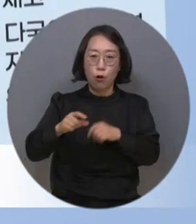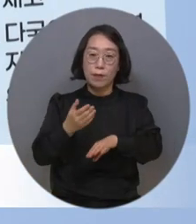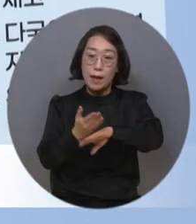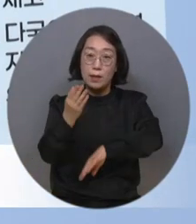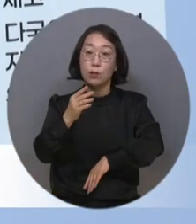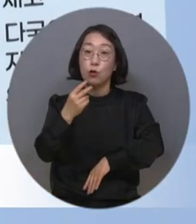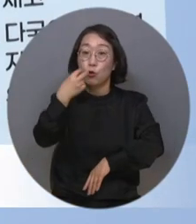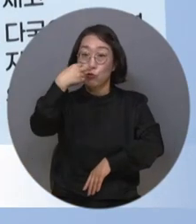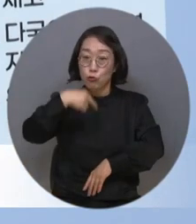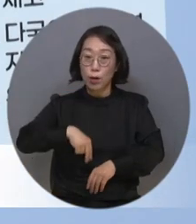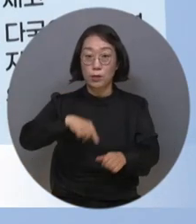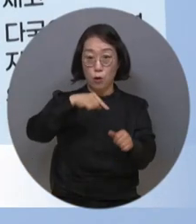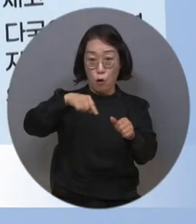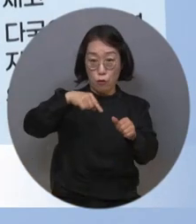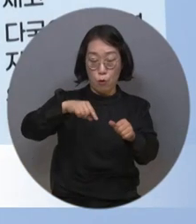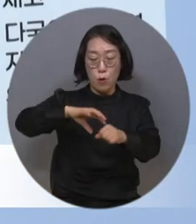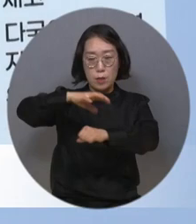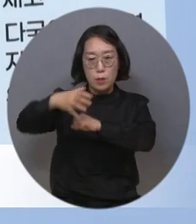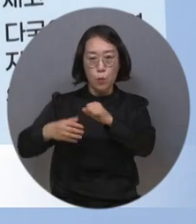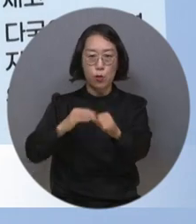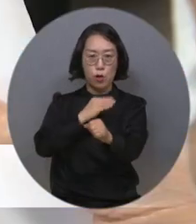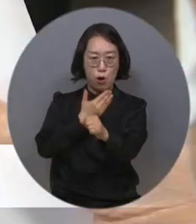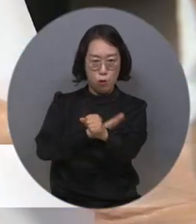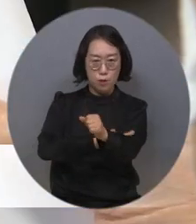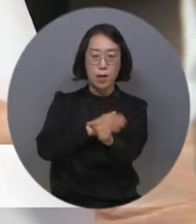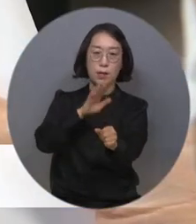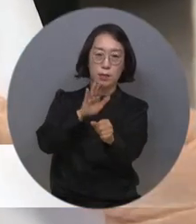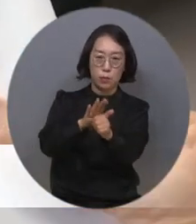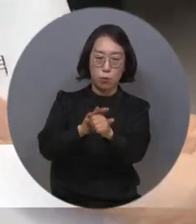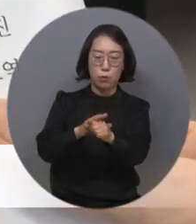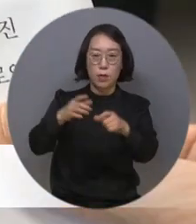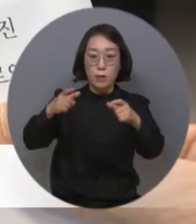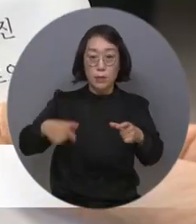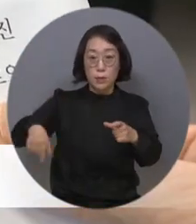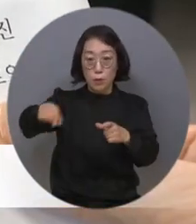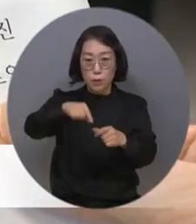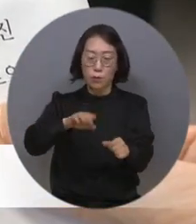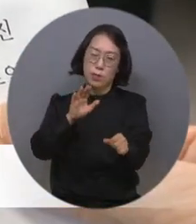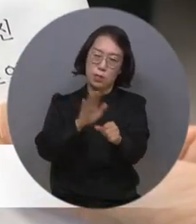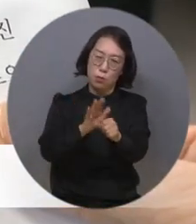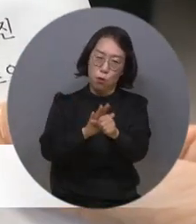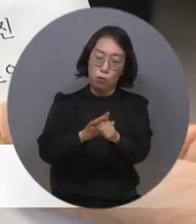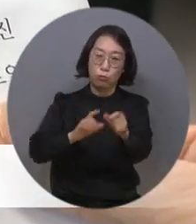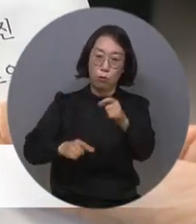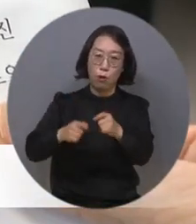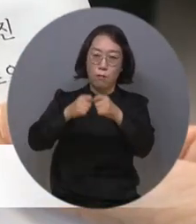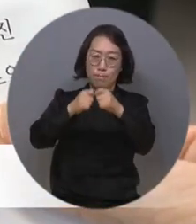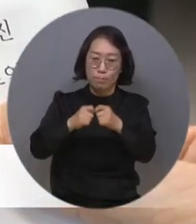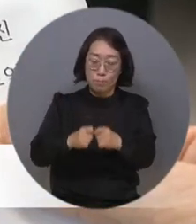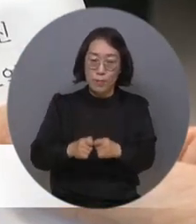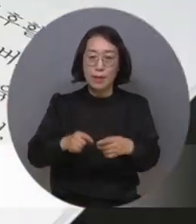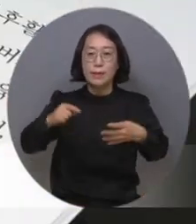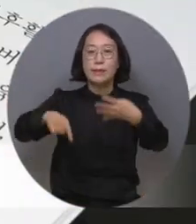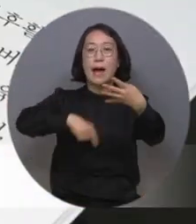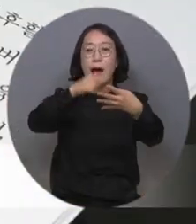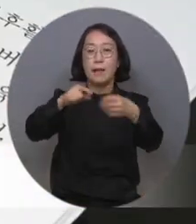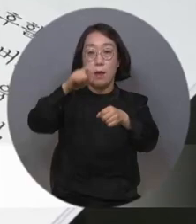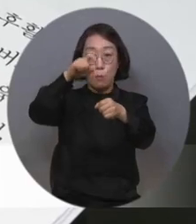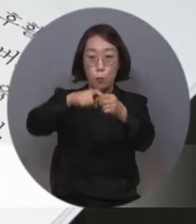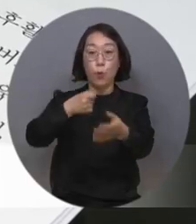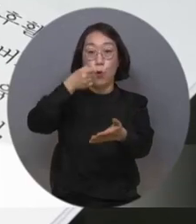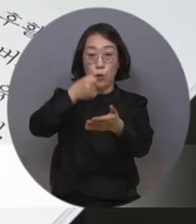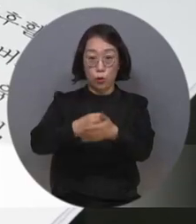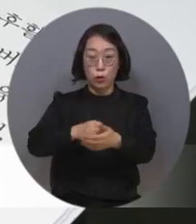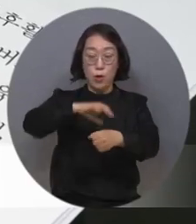활성화, 글로벌 역량 중심 학생 성장 지원, 지역사회 기반 지원 체제 강화를 4대 추진 과제로 설정하고 글로벌